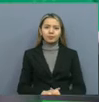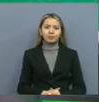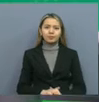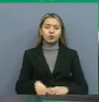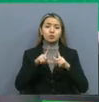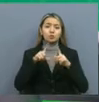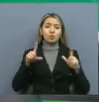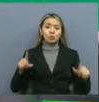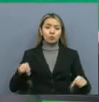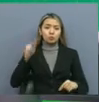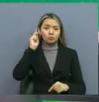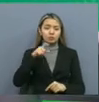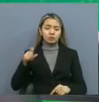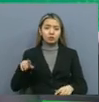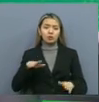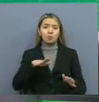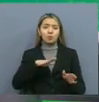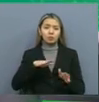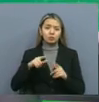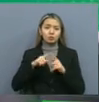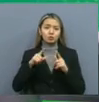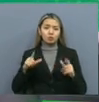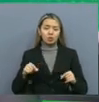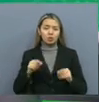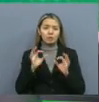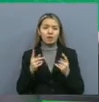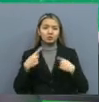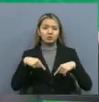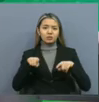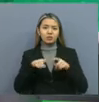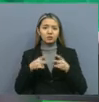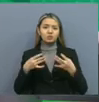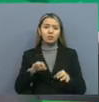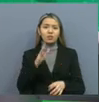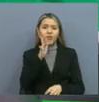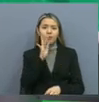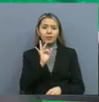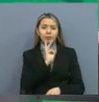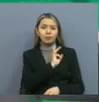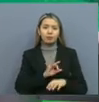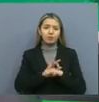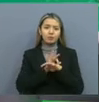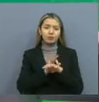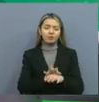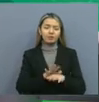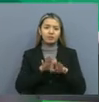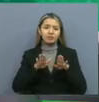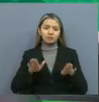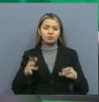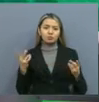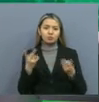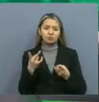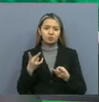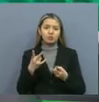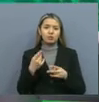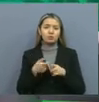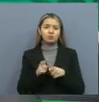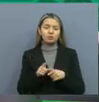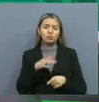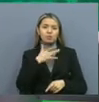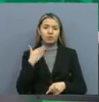Мектеп оқушыларының сабақтан тыс уақытын дұрыс ойымдастыру қажет. Бос уақытты тиімді өткізу бала тұлғасының қалыптасуына үлкен